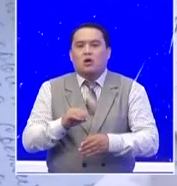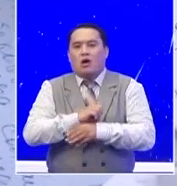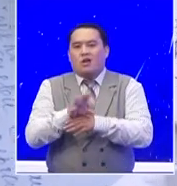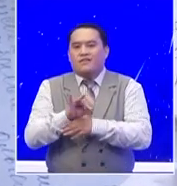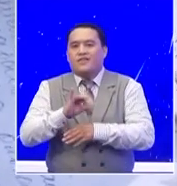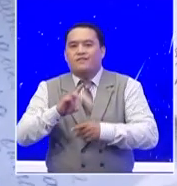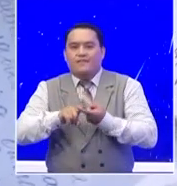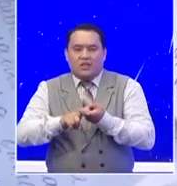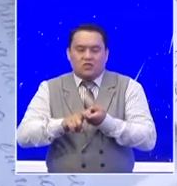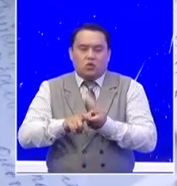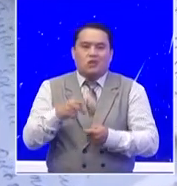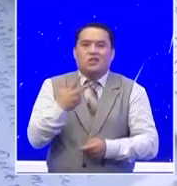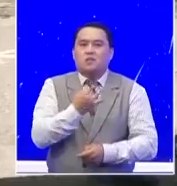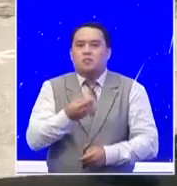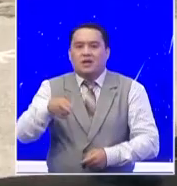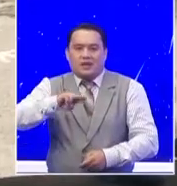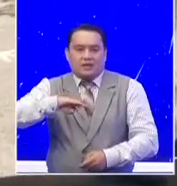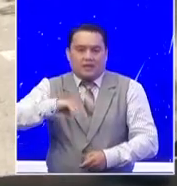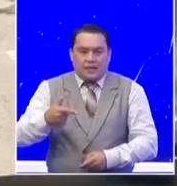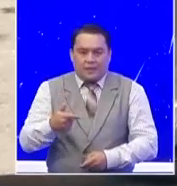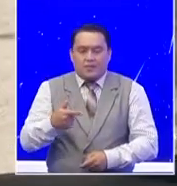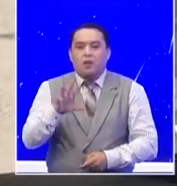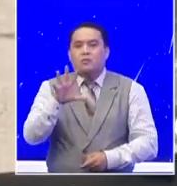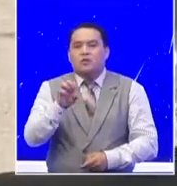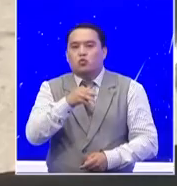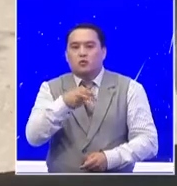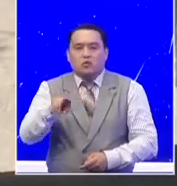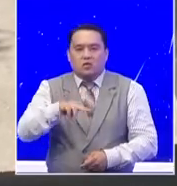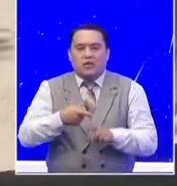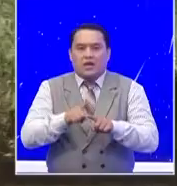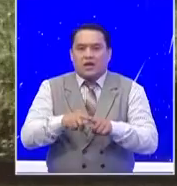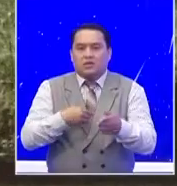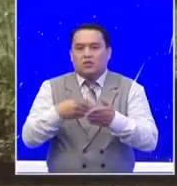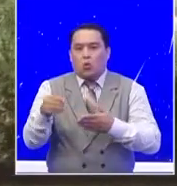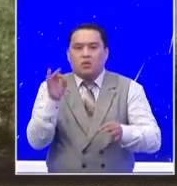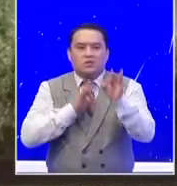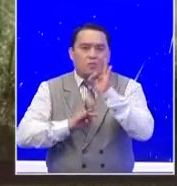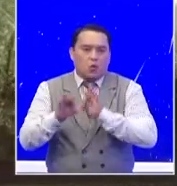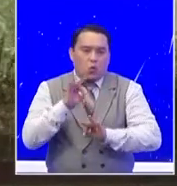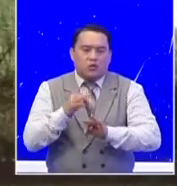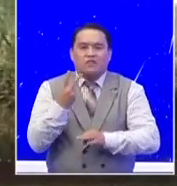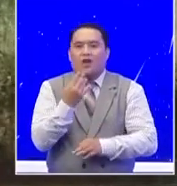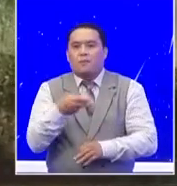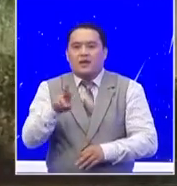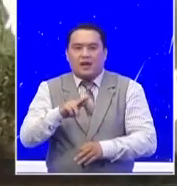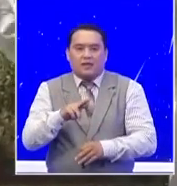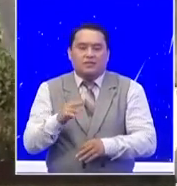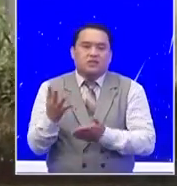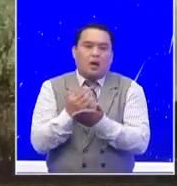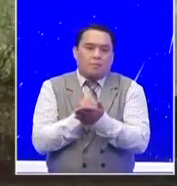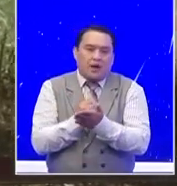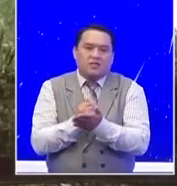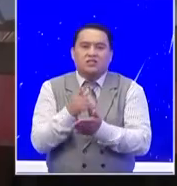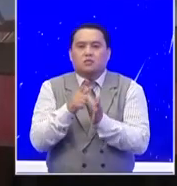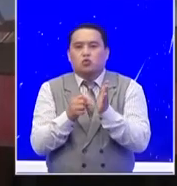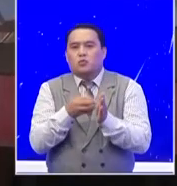коронавирусной инфекции выделено 3 миллиарда тенге. Из них 500 миллионов направлено на закуп медикаментов, а 2 миллиарда, включая резервные 700